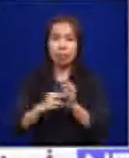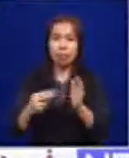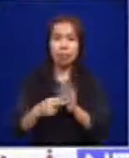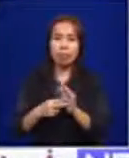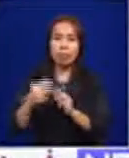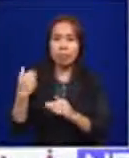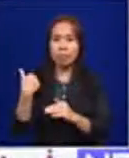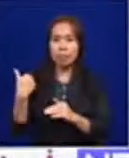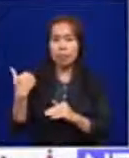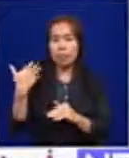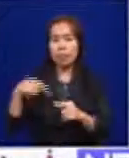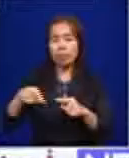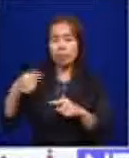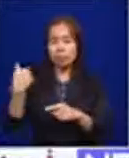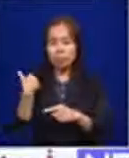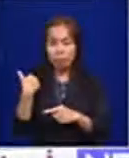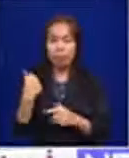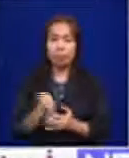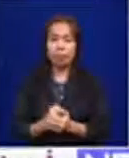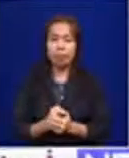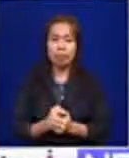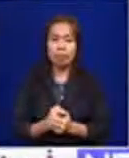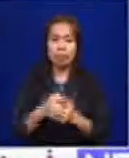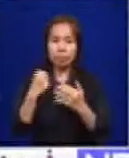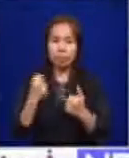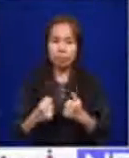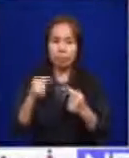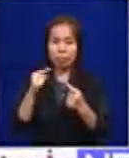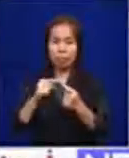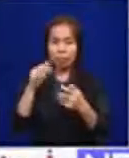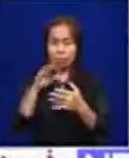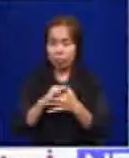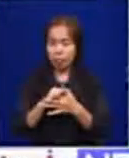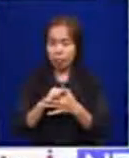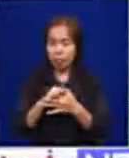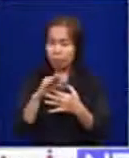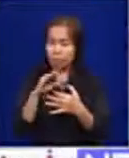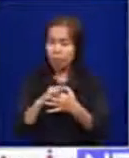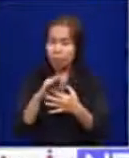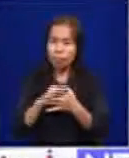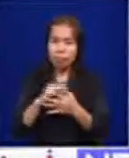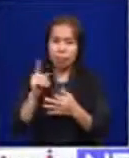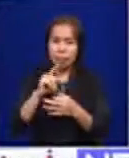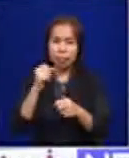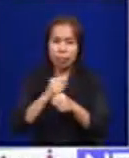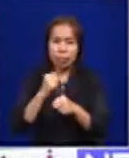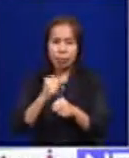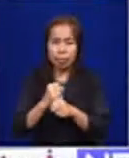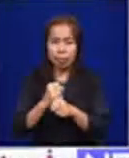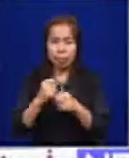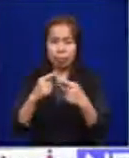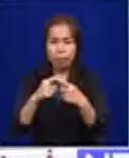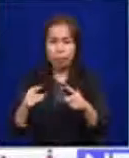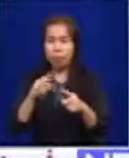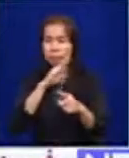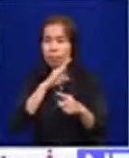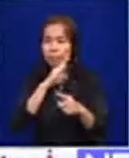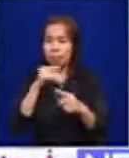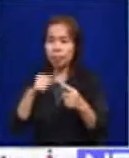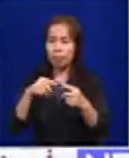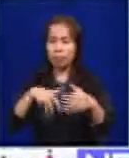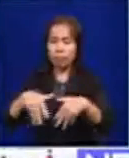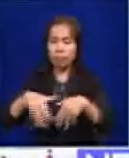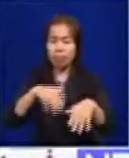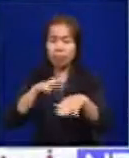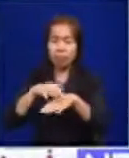ฑ์บางเรื่องยุติแล้วและบางเรื่องอยู่ระหว่างดำเนินการทั้งนี้ที่ผ่านมารัฐบาลให้การส่งเสริมกองทุนยุติธรรมเพื่อช่วยเหลือประชาชน